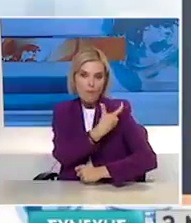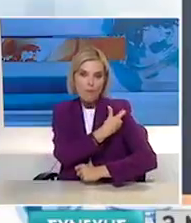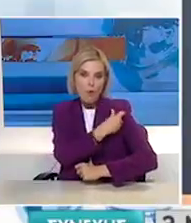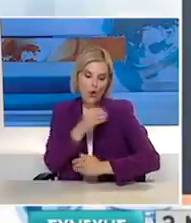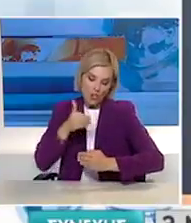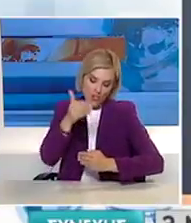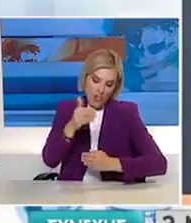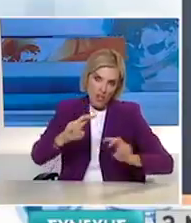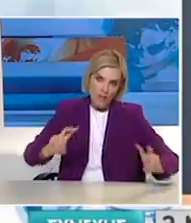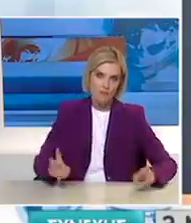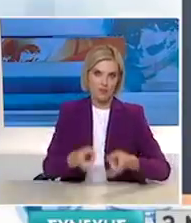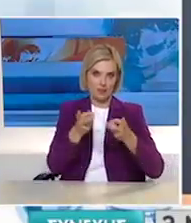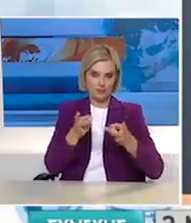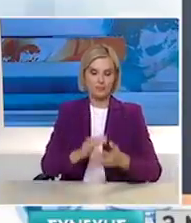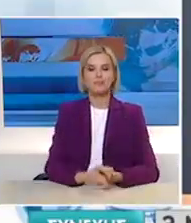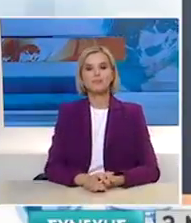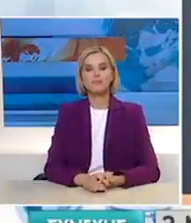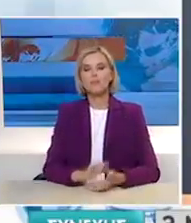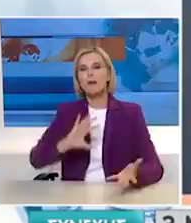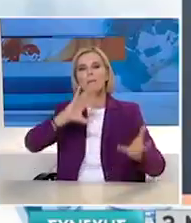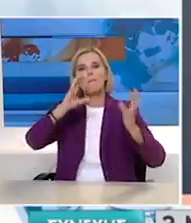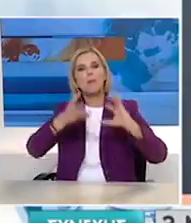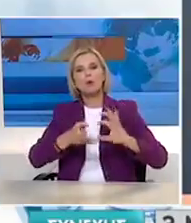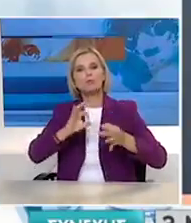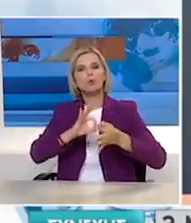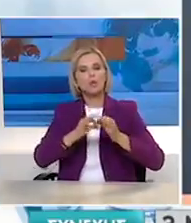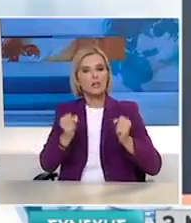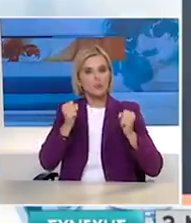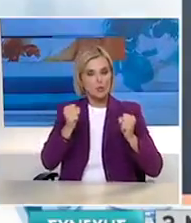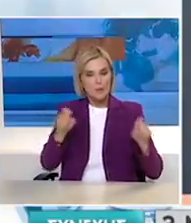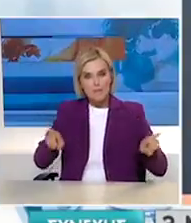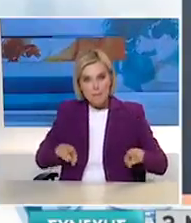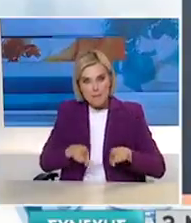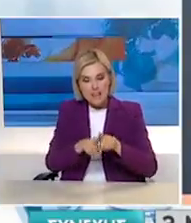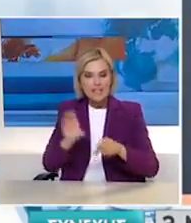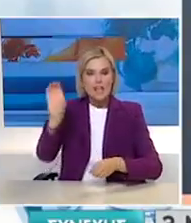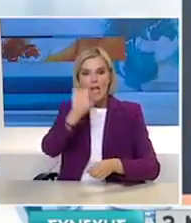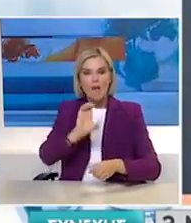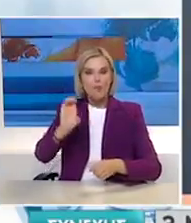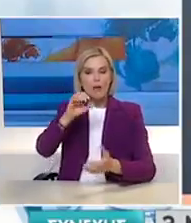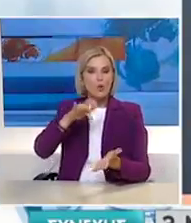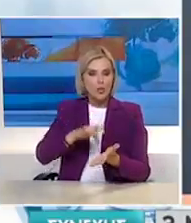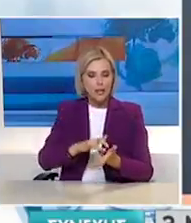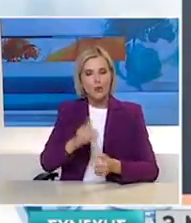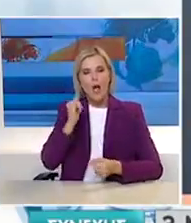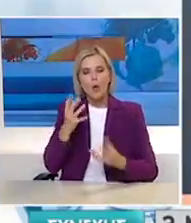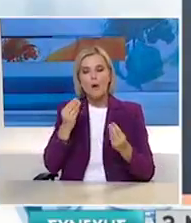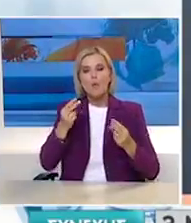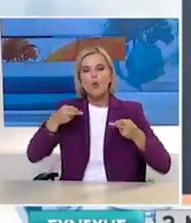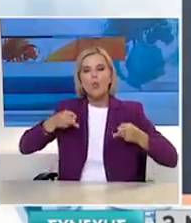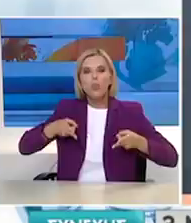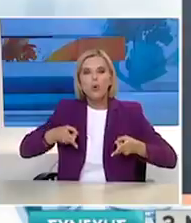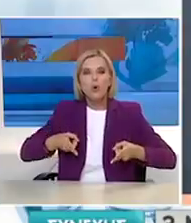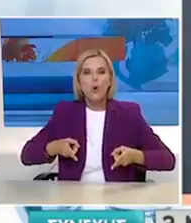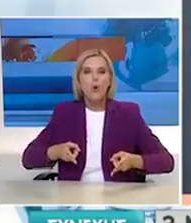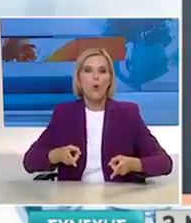Σύμφωνα με τους αξιωματούχους του Παγκόσμιου Οργανισμού Υγείας και του Ευρωπαϊκού Κέντρου Ελέγχου Νοσημάτων, έχουμε αρκετό δρόμο ακόμη μπροστά μας με αυτή